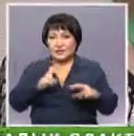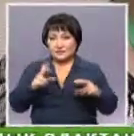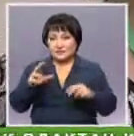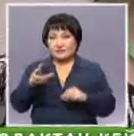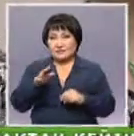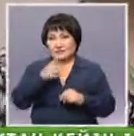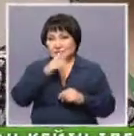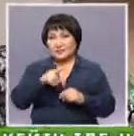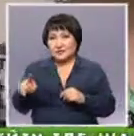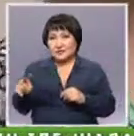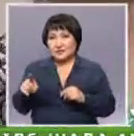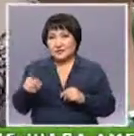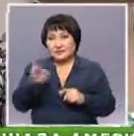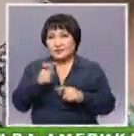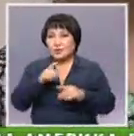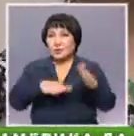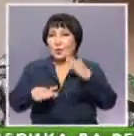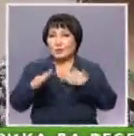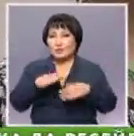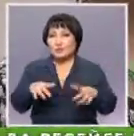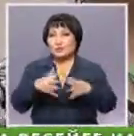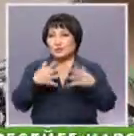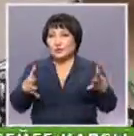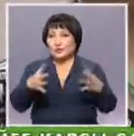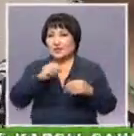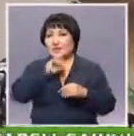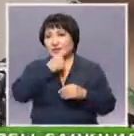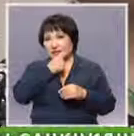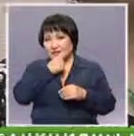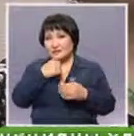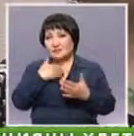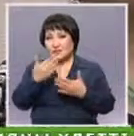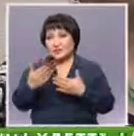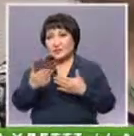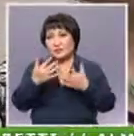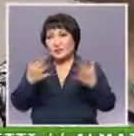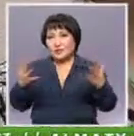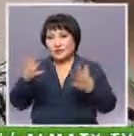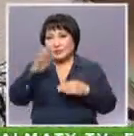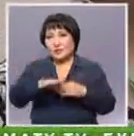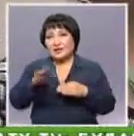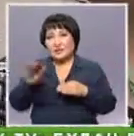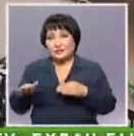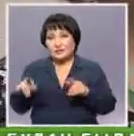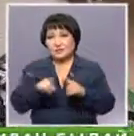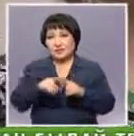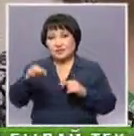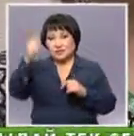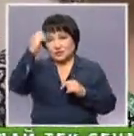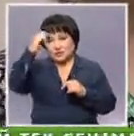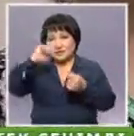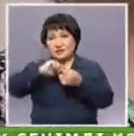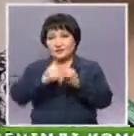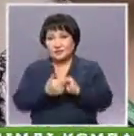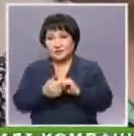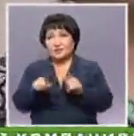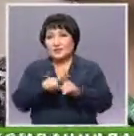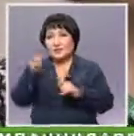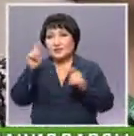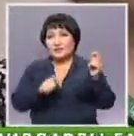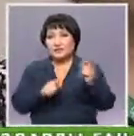қуанамыз. Өткен осында үлкен ақсақалдар, үлкен бабаларымыз есте қалу үшін осында фестивальдар, осында